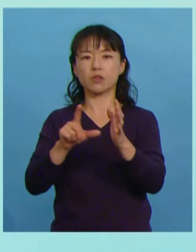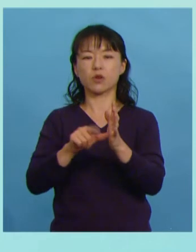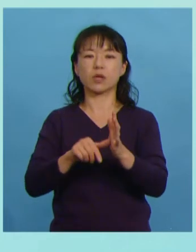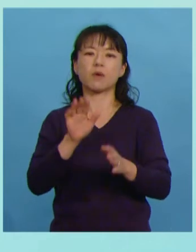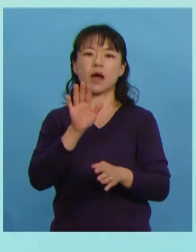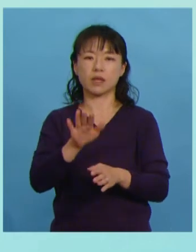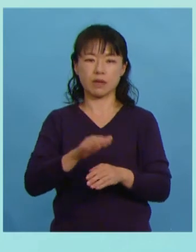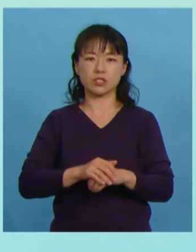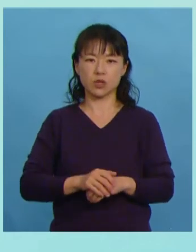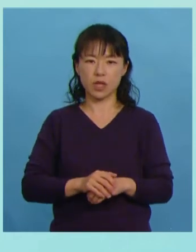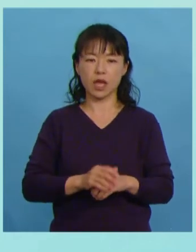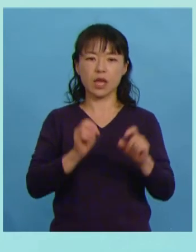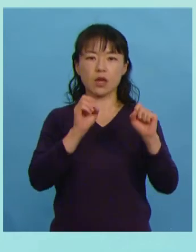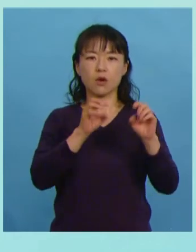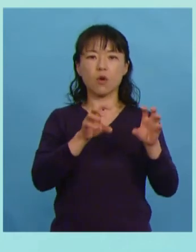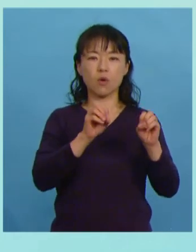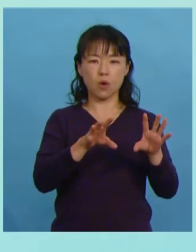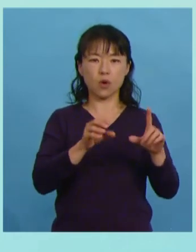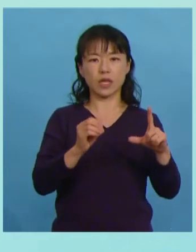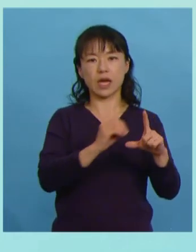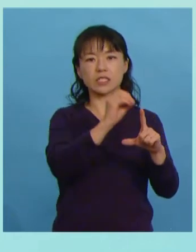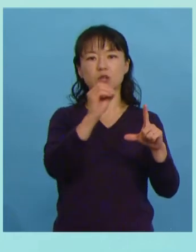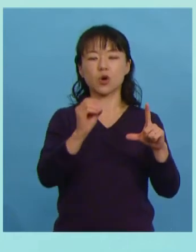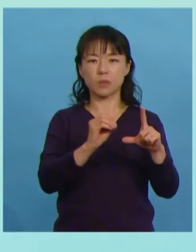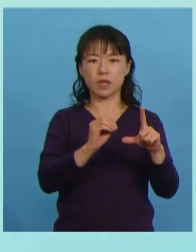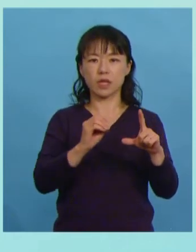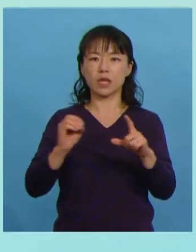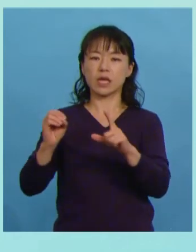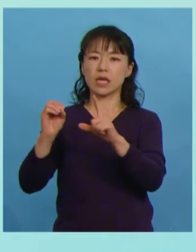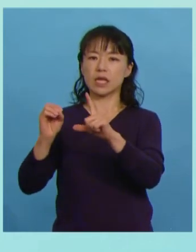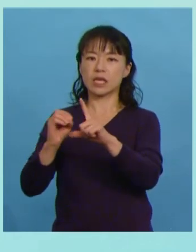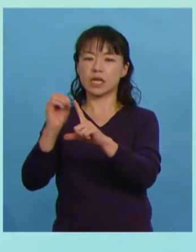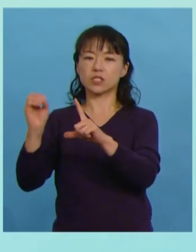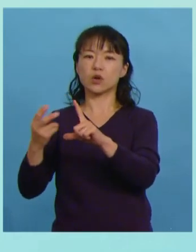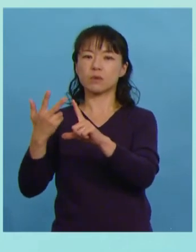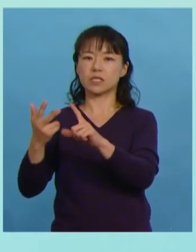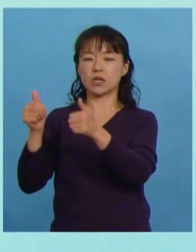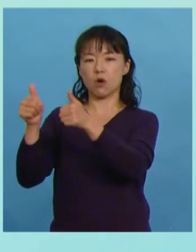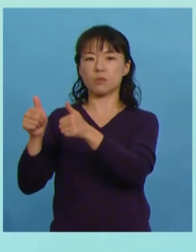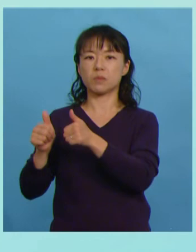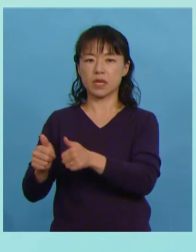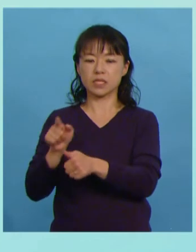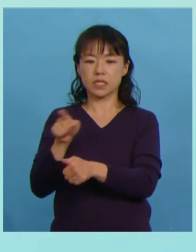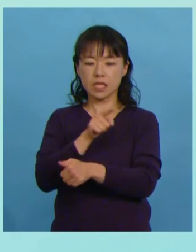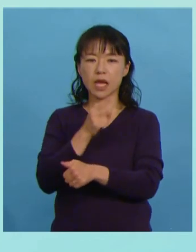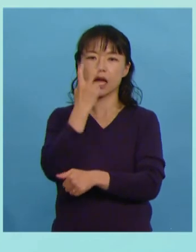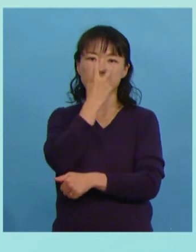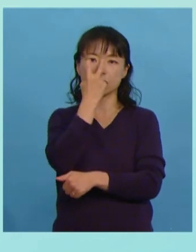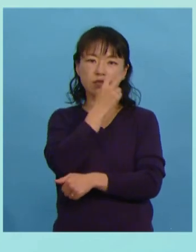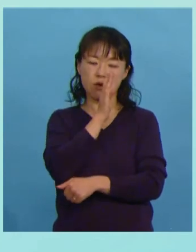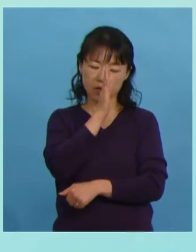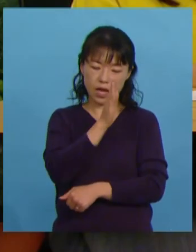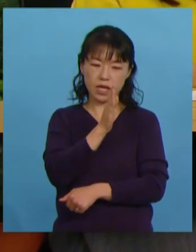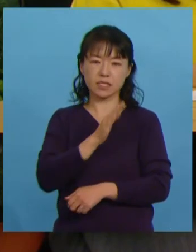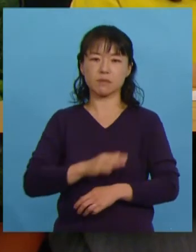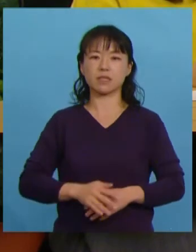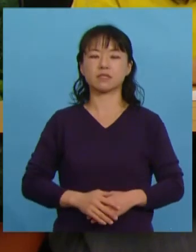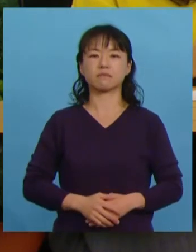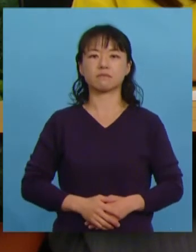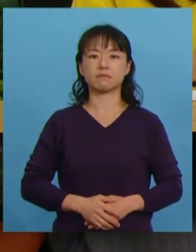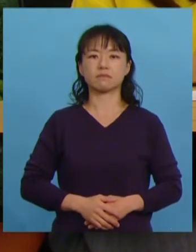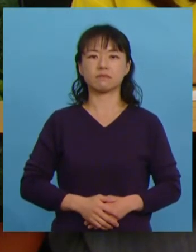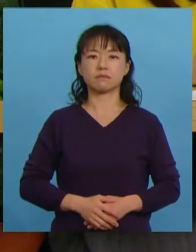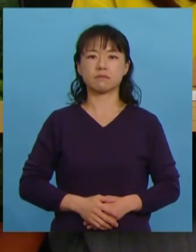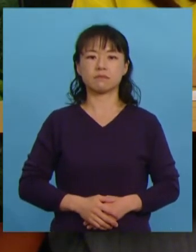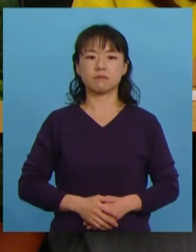ありますので広報東近江や東近江市ホームページで確認をお願いします。 はい、